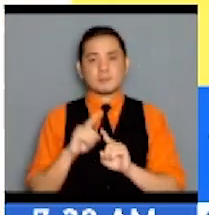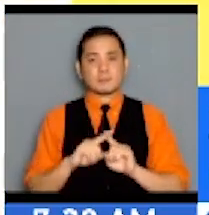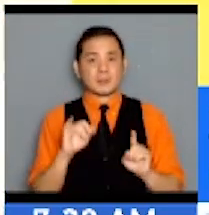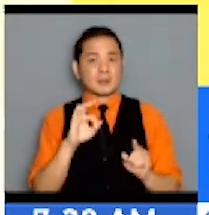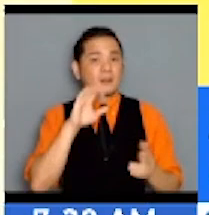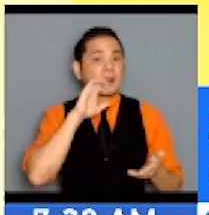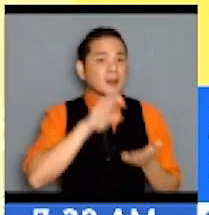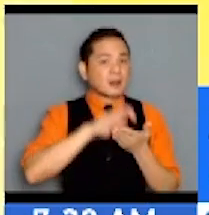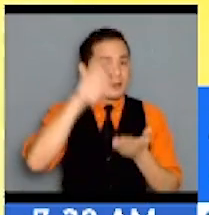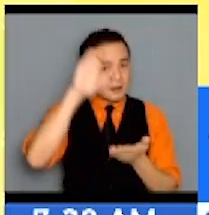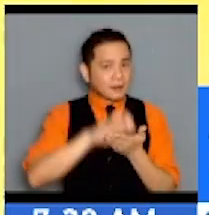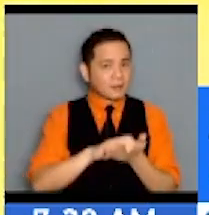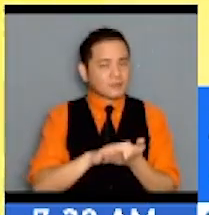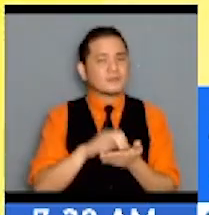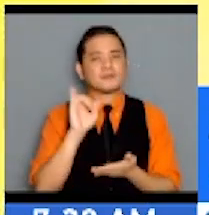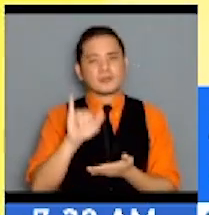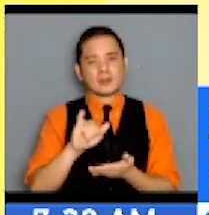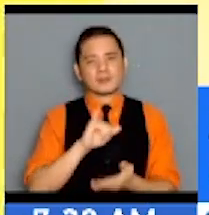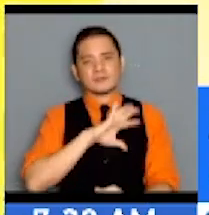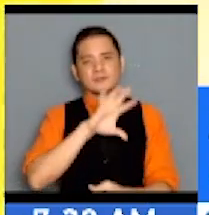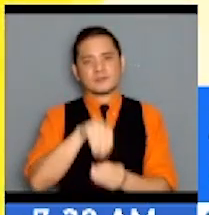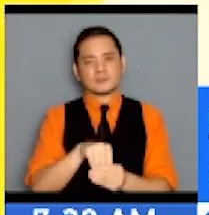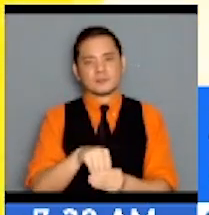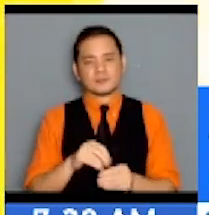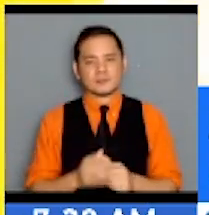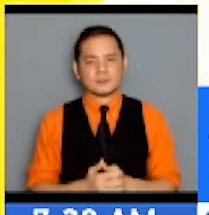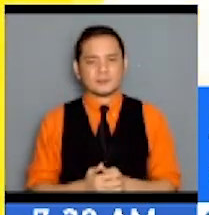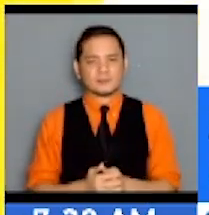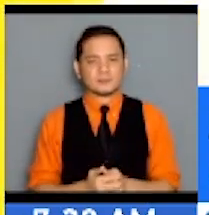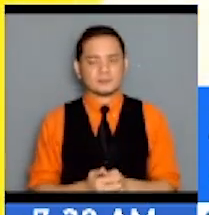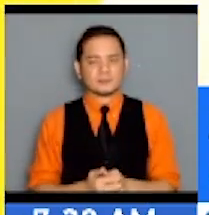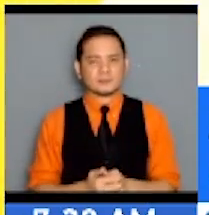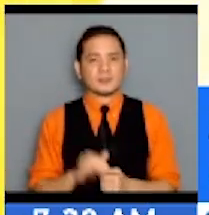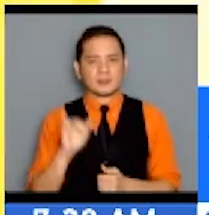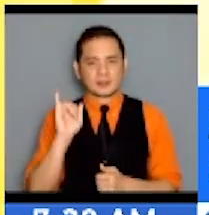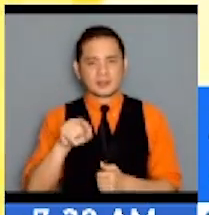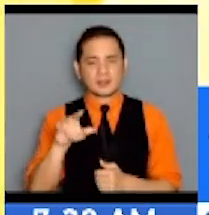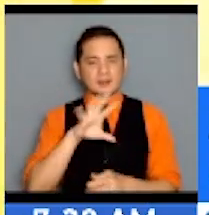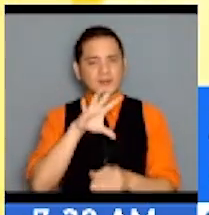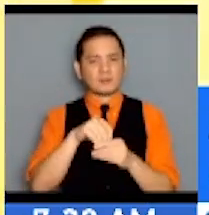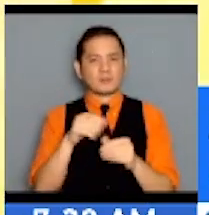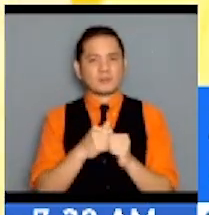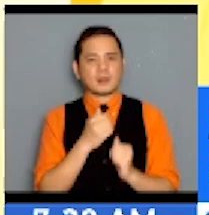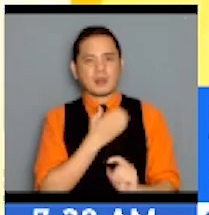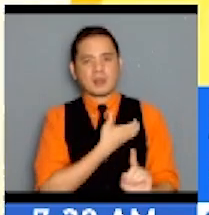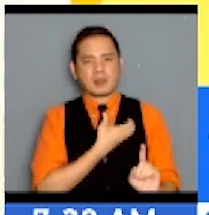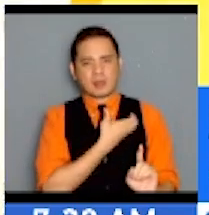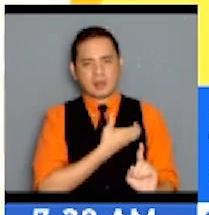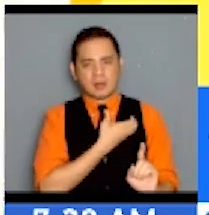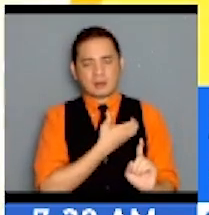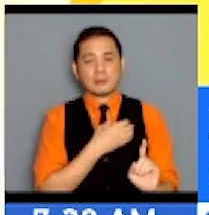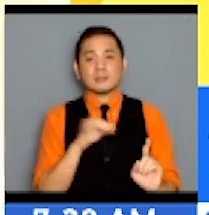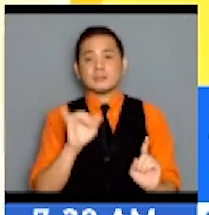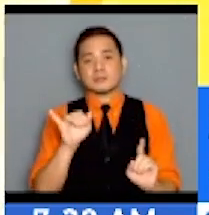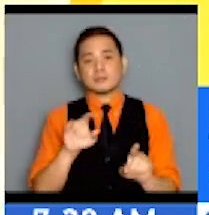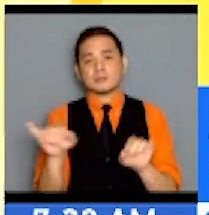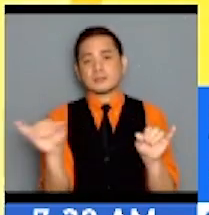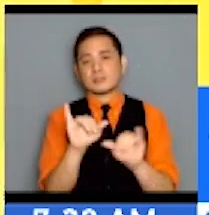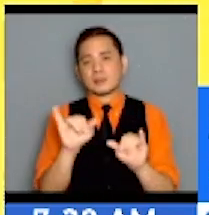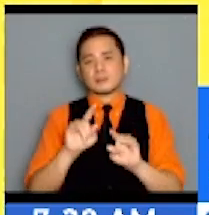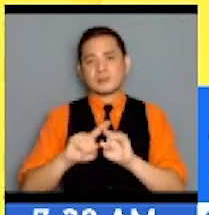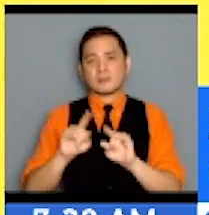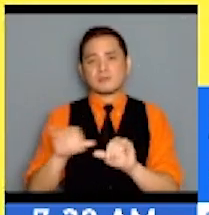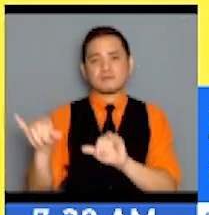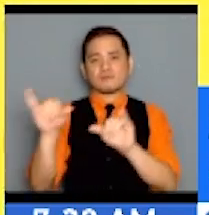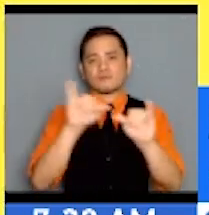mukhang swak yon sa definition ng immorality. Ganon din sa mga pribadong institusyon, kung ito ay nasa kanilang